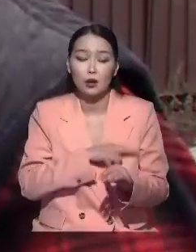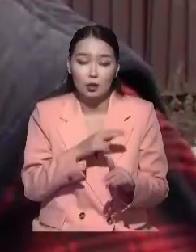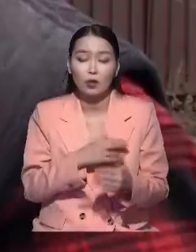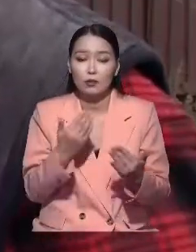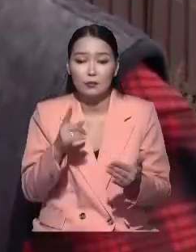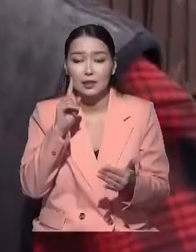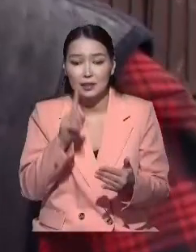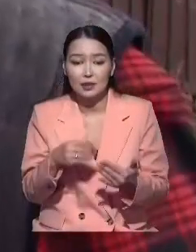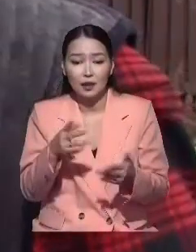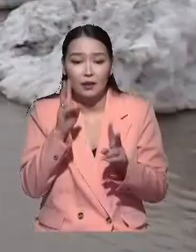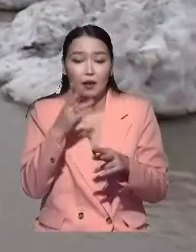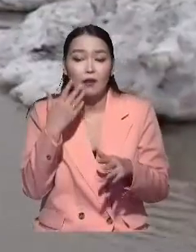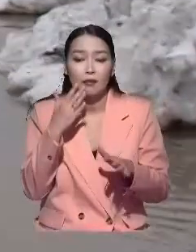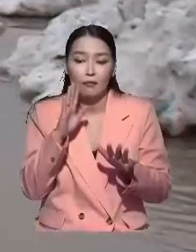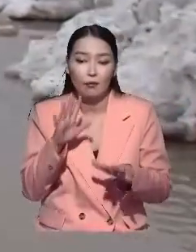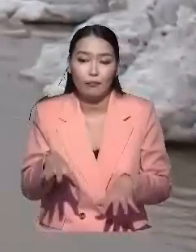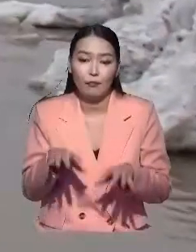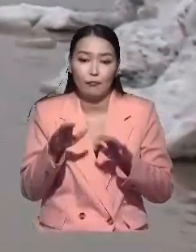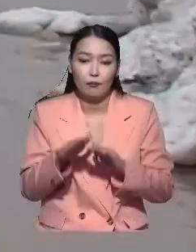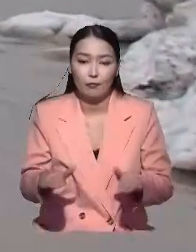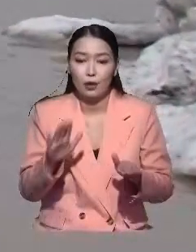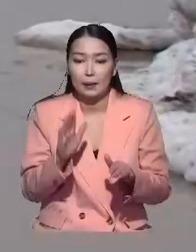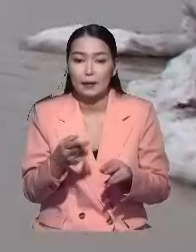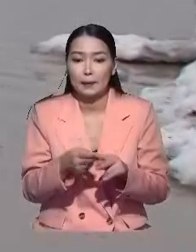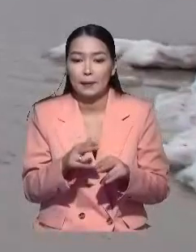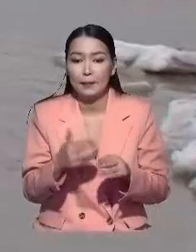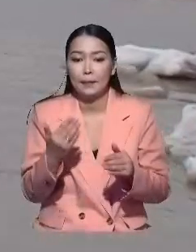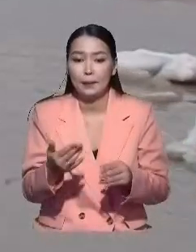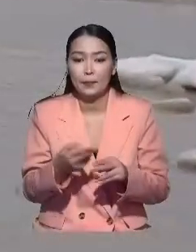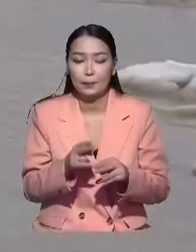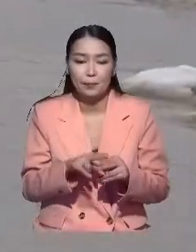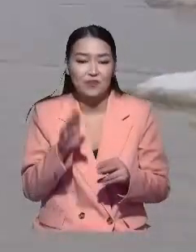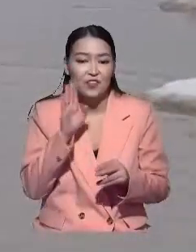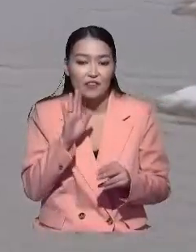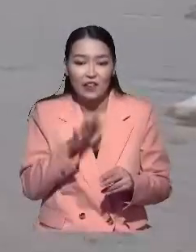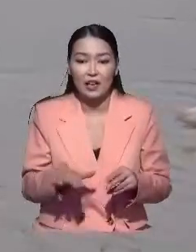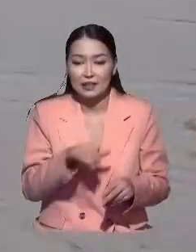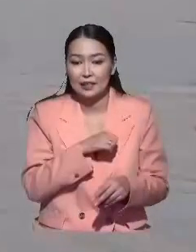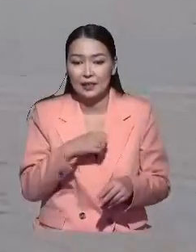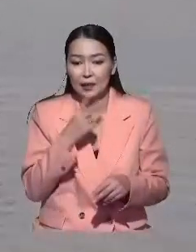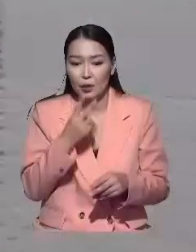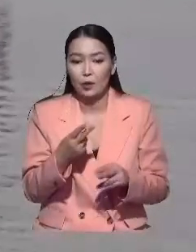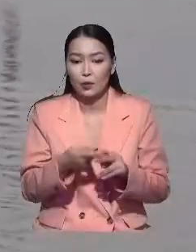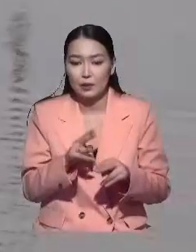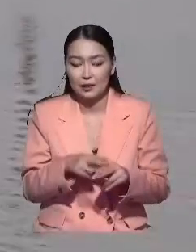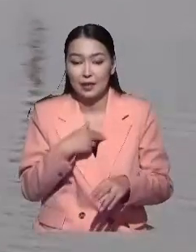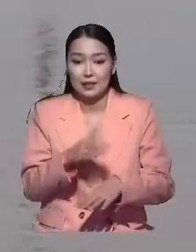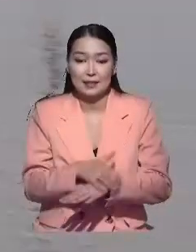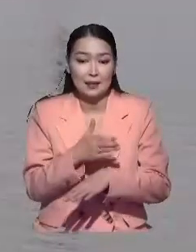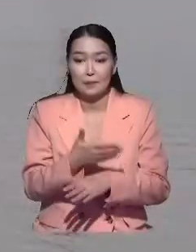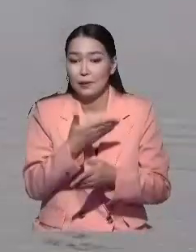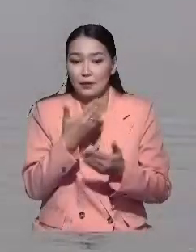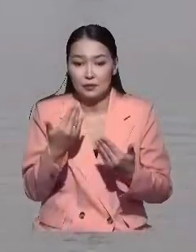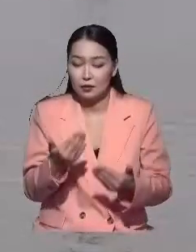знаю, когда это все почистят. Села близ столицы оказались под ледяной водой. Как вы видите, без резиновых сапогов местным жителям здесь